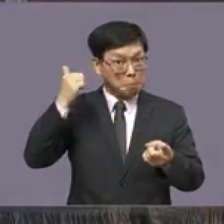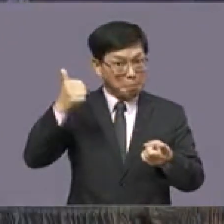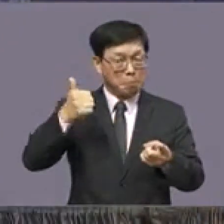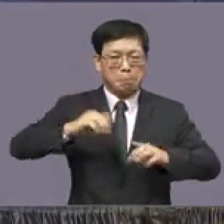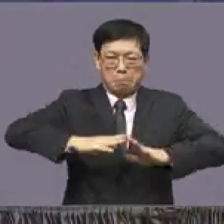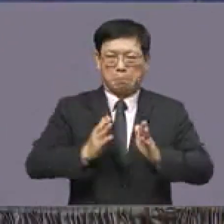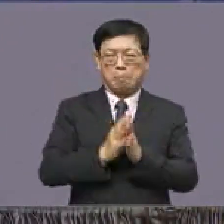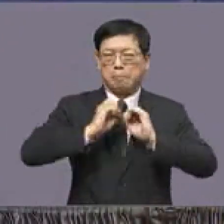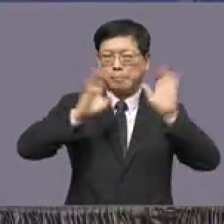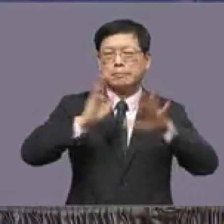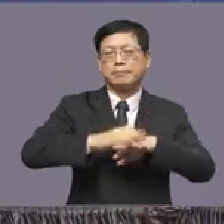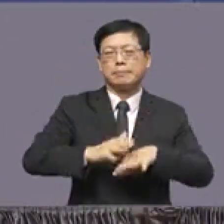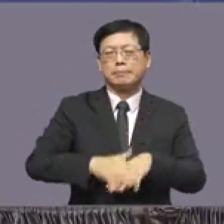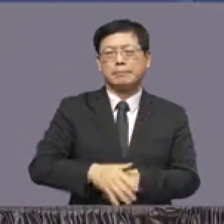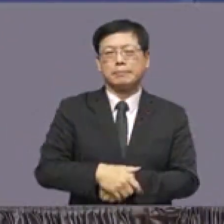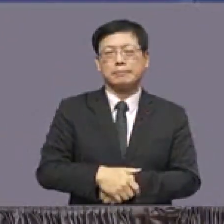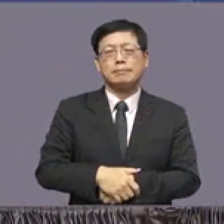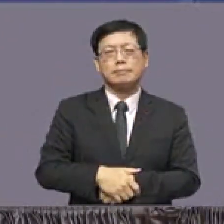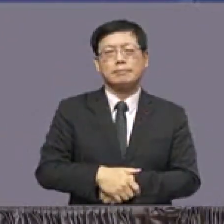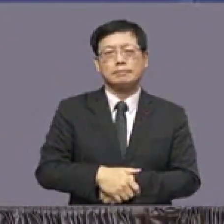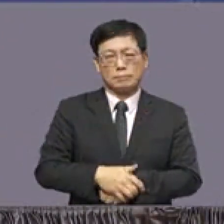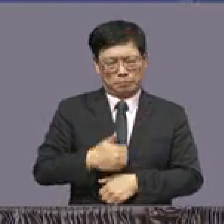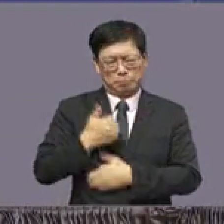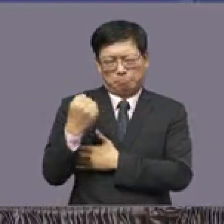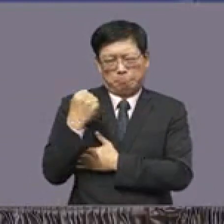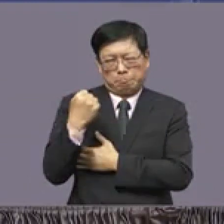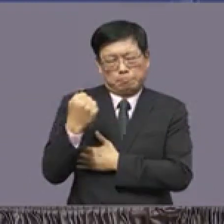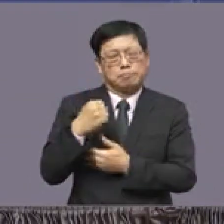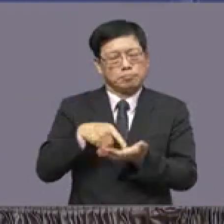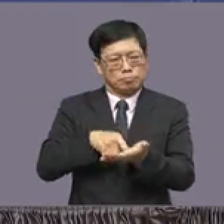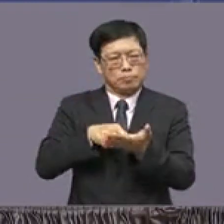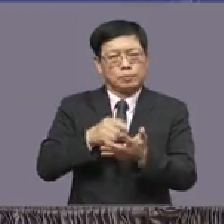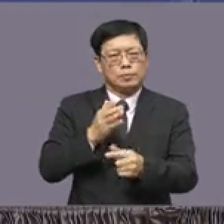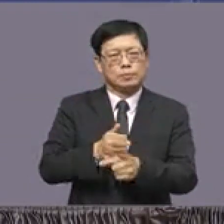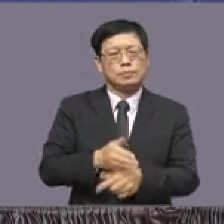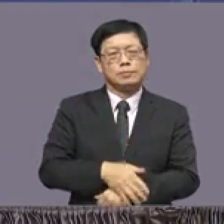赶快报告国人，非常的积极密切的在进行中。